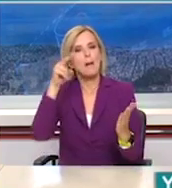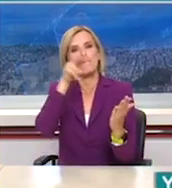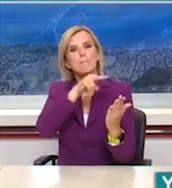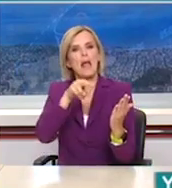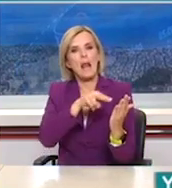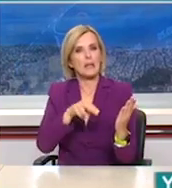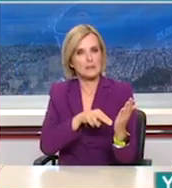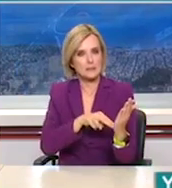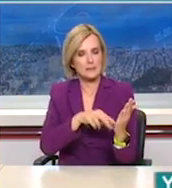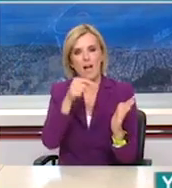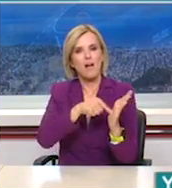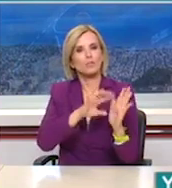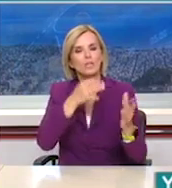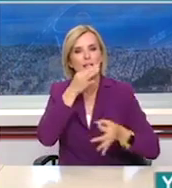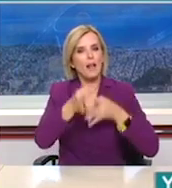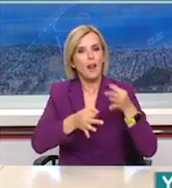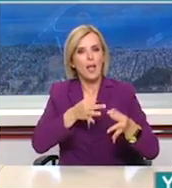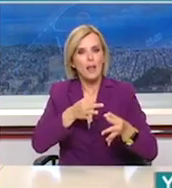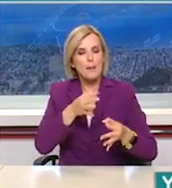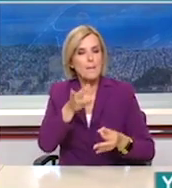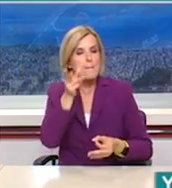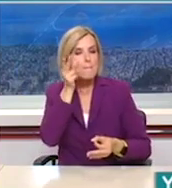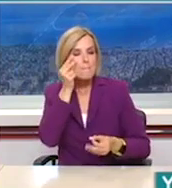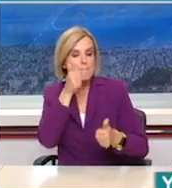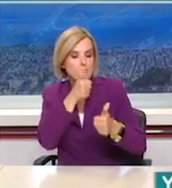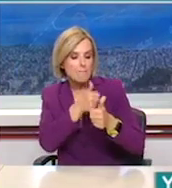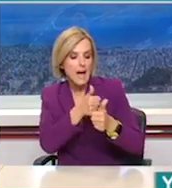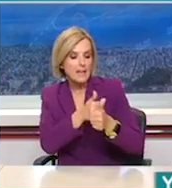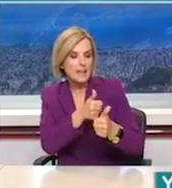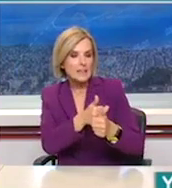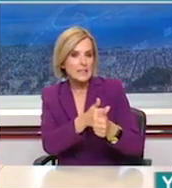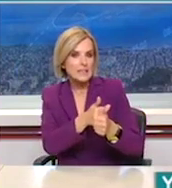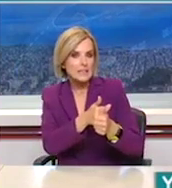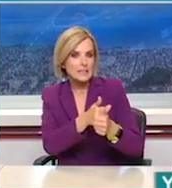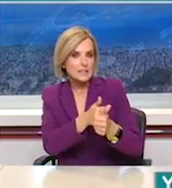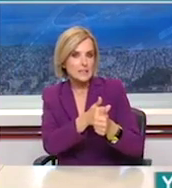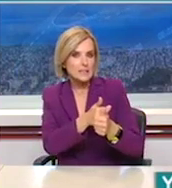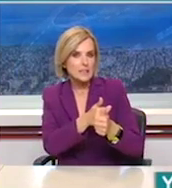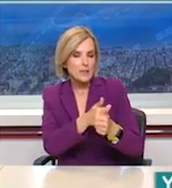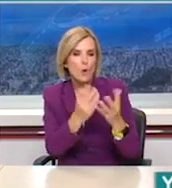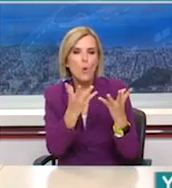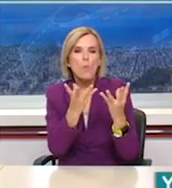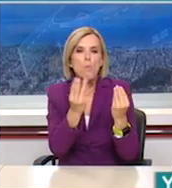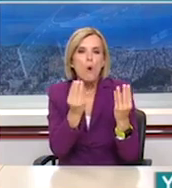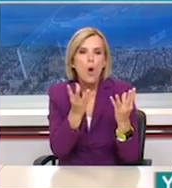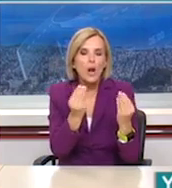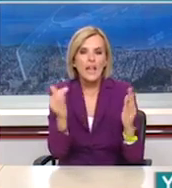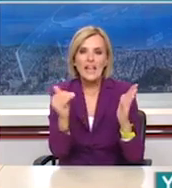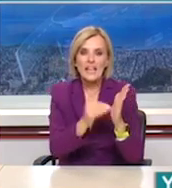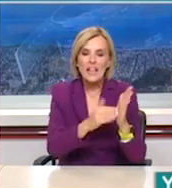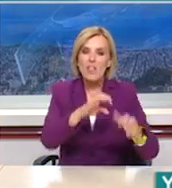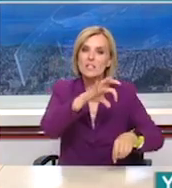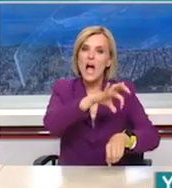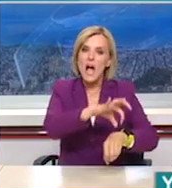οποία αναλύει δεδομένα παρατήρησης, δεν είναι τυχιοποιημένη κλινική μελέτη, δεκάδες χιλιάδες ασθενείς,